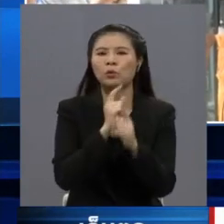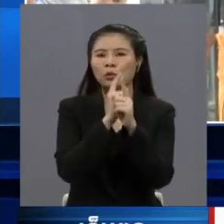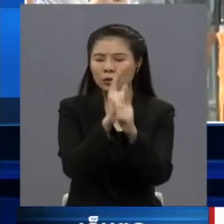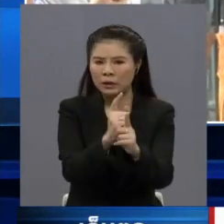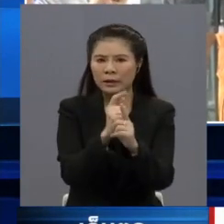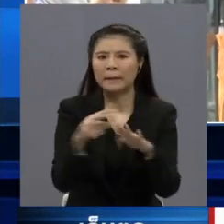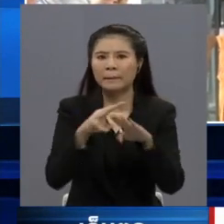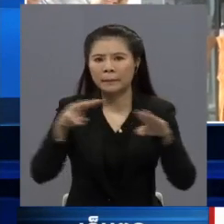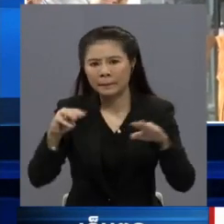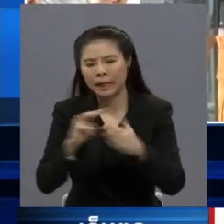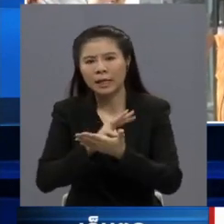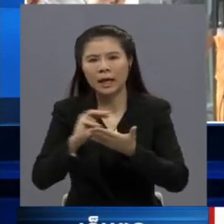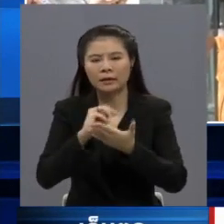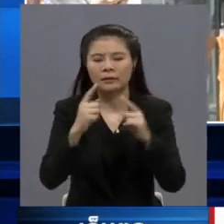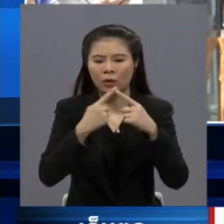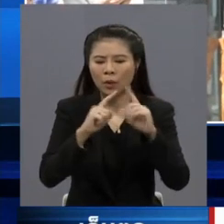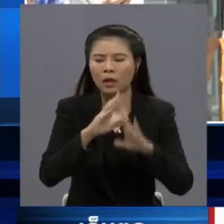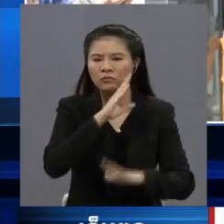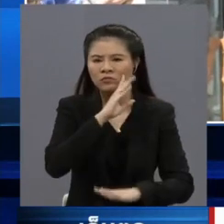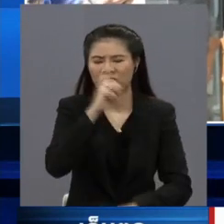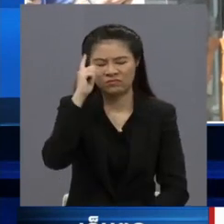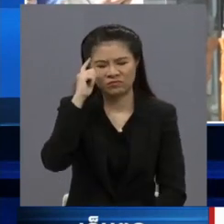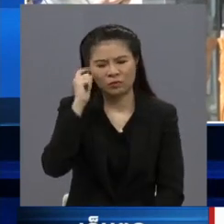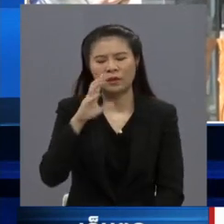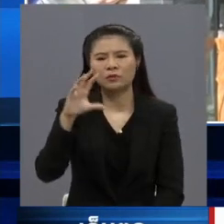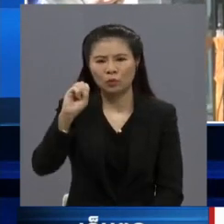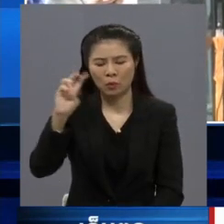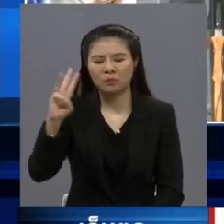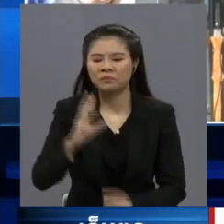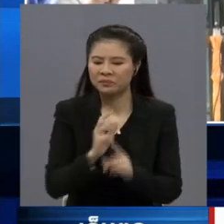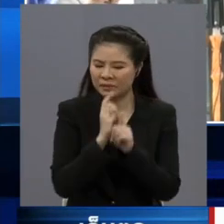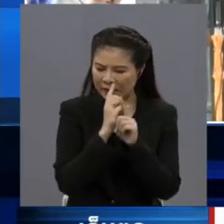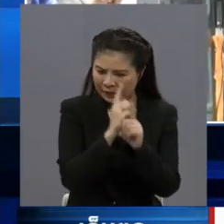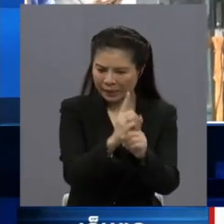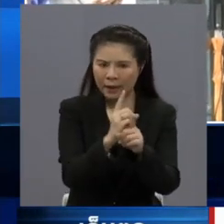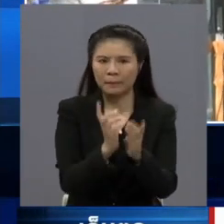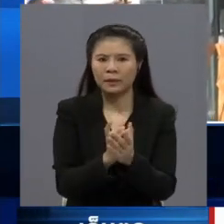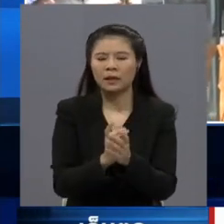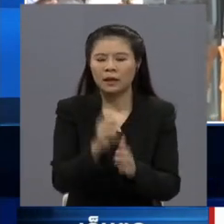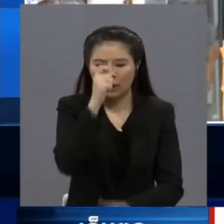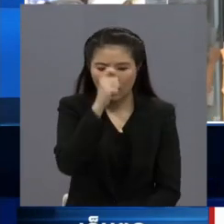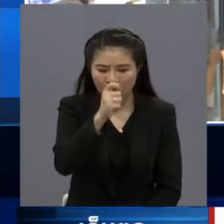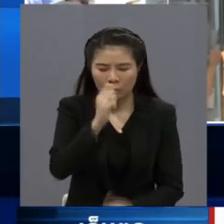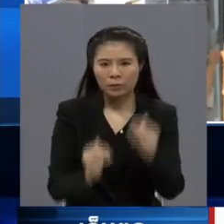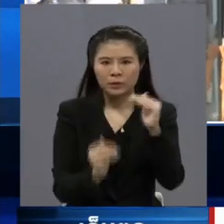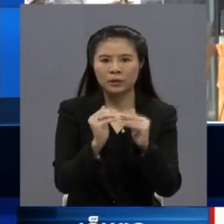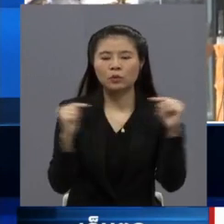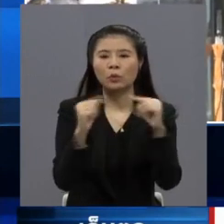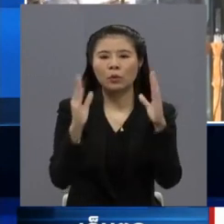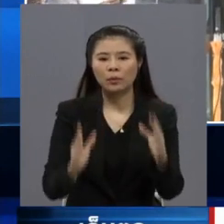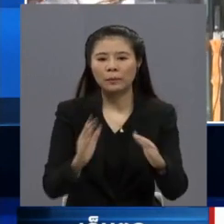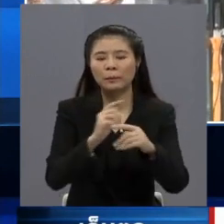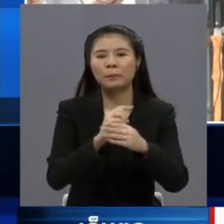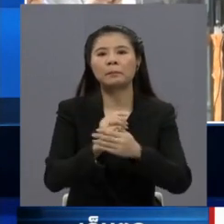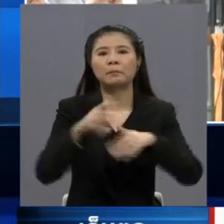แล้วบอกต่อด้วยว่าเชื่อว่าสว.จำนวนมากจะยึดมั่นในหลักการนี้เขาเปรียบเทียบไปถึงปี62นะครับแม้พรรคที่ชนะอันดับ1